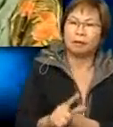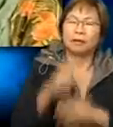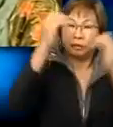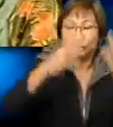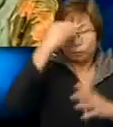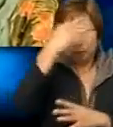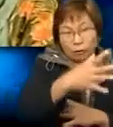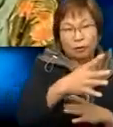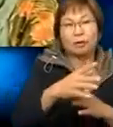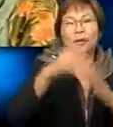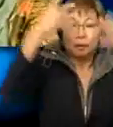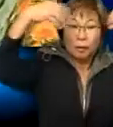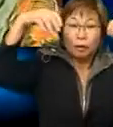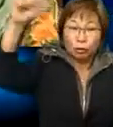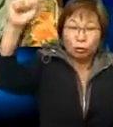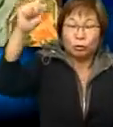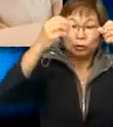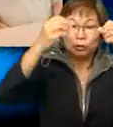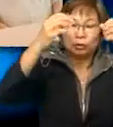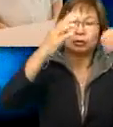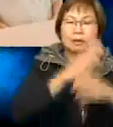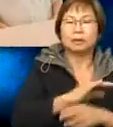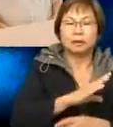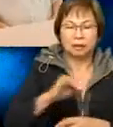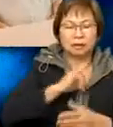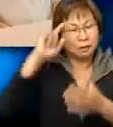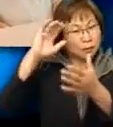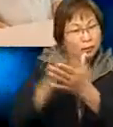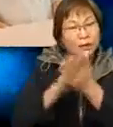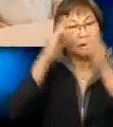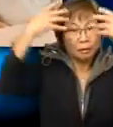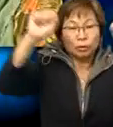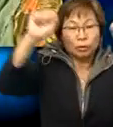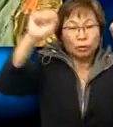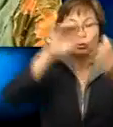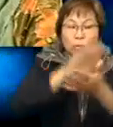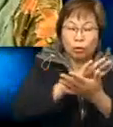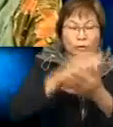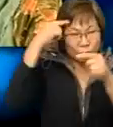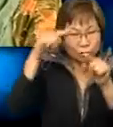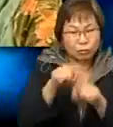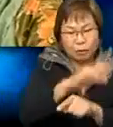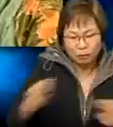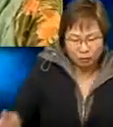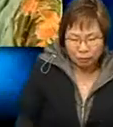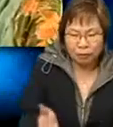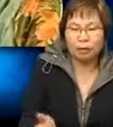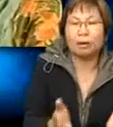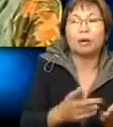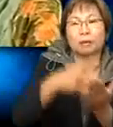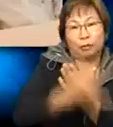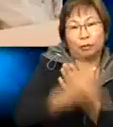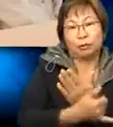Cikgu akan maklumkan kepada pengetua dan cikgu percaya pengetua akan setuju serta memberi galakan terhadap projek